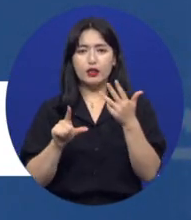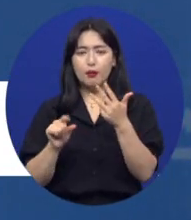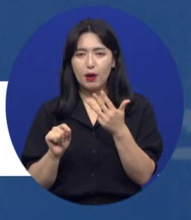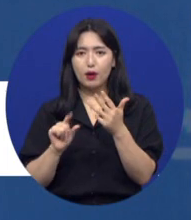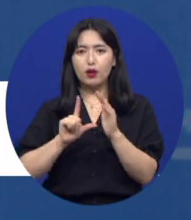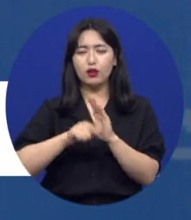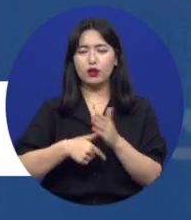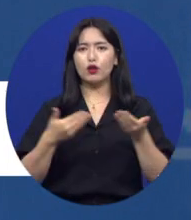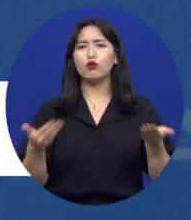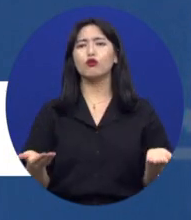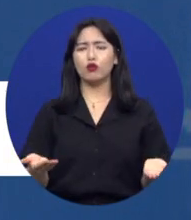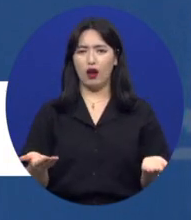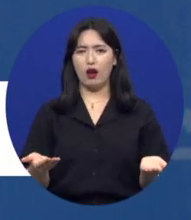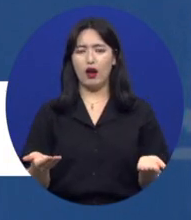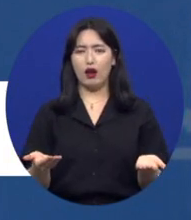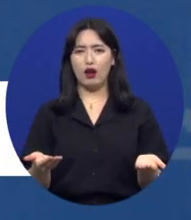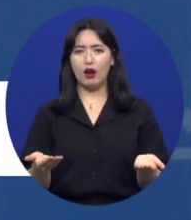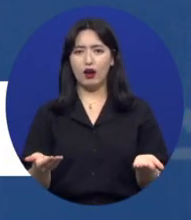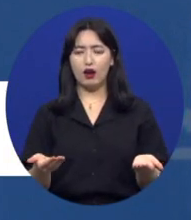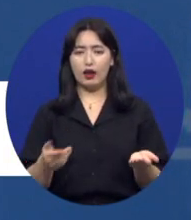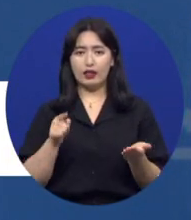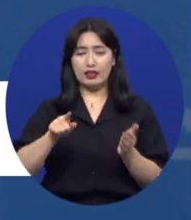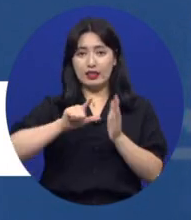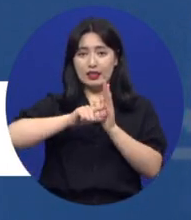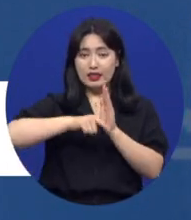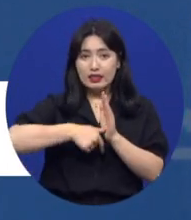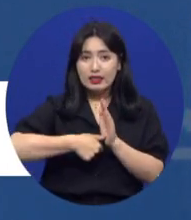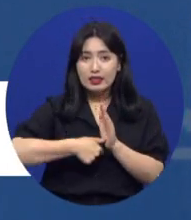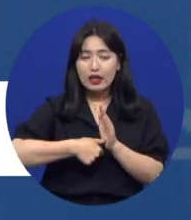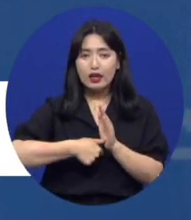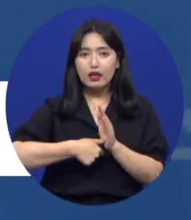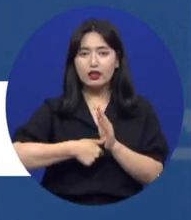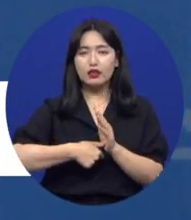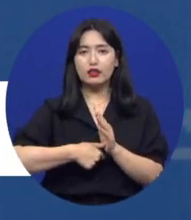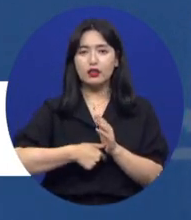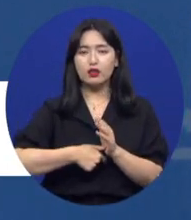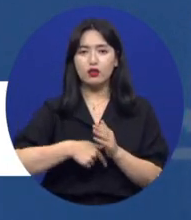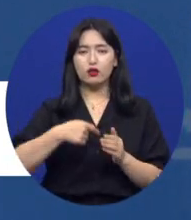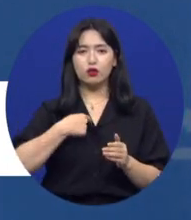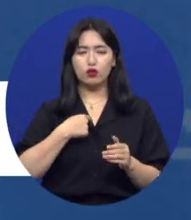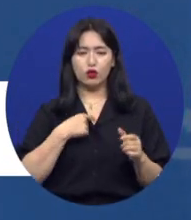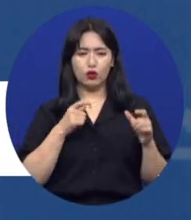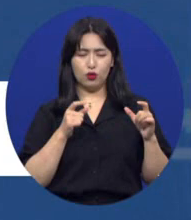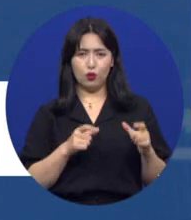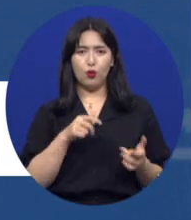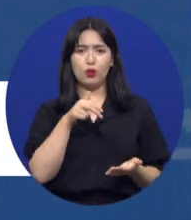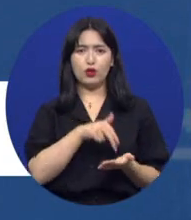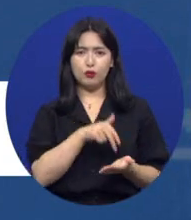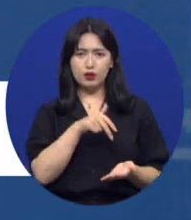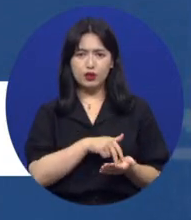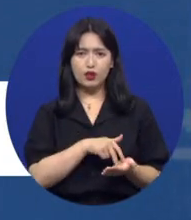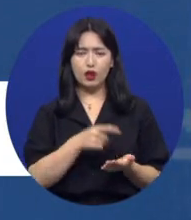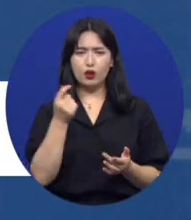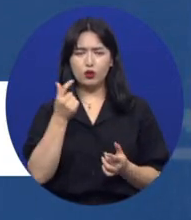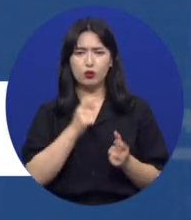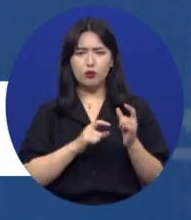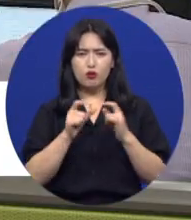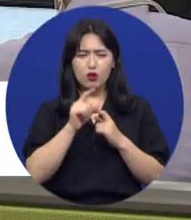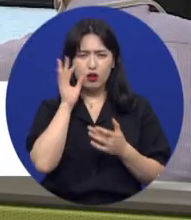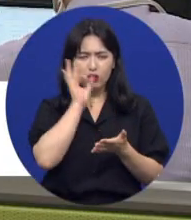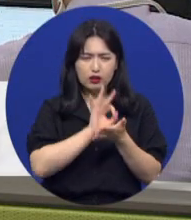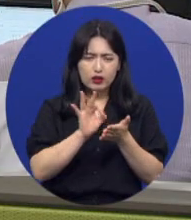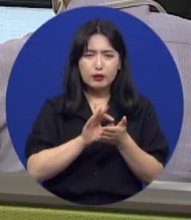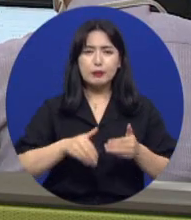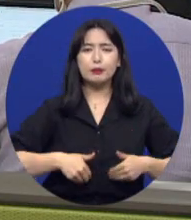e 휴가철 어이 때는 이 이 기간 동안은 우리도 도는 창 대적으로 굉장히 집중해야 될 것